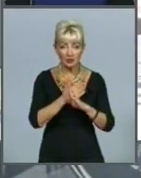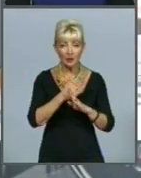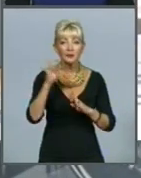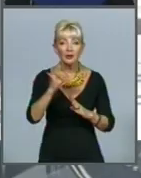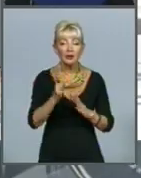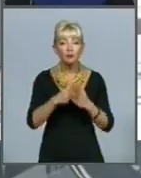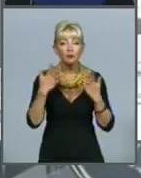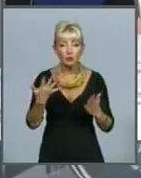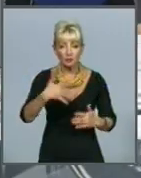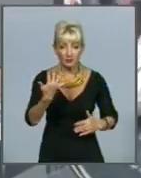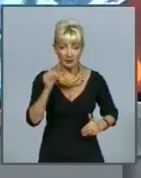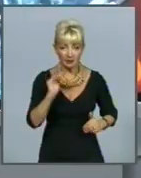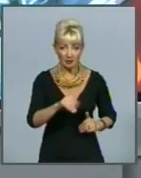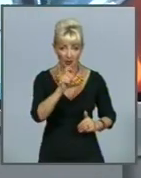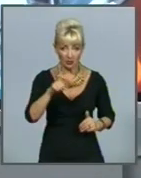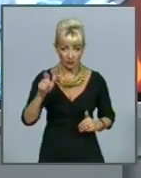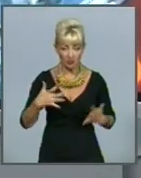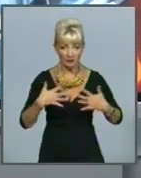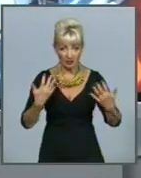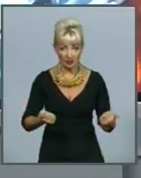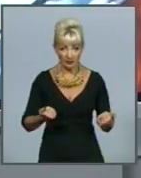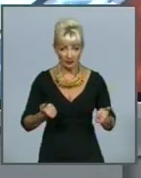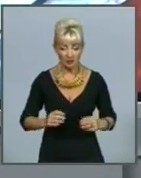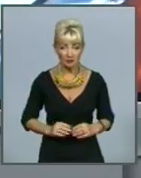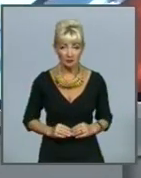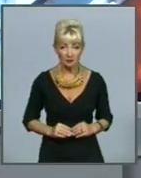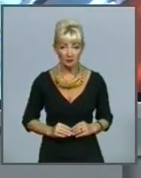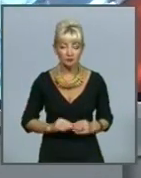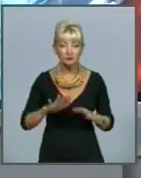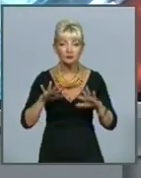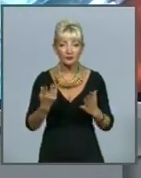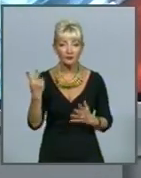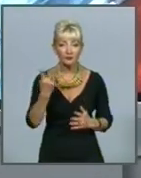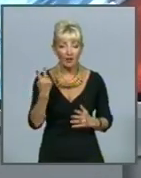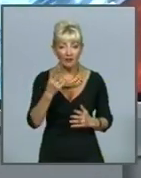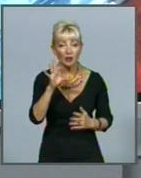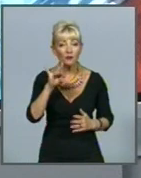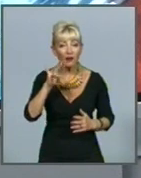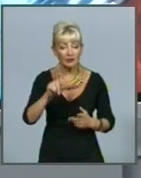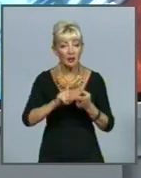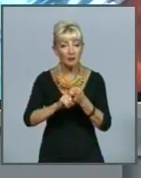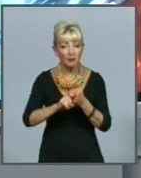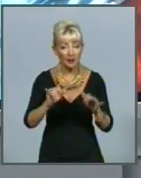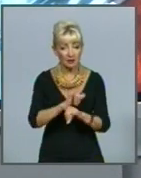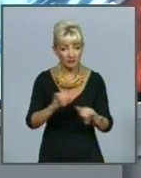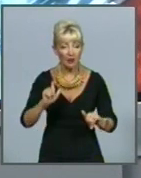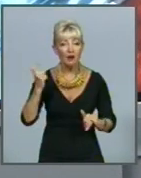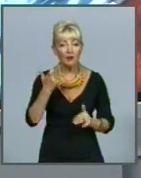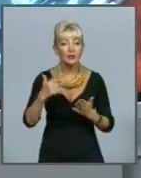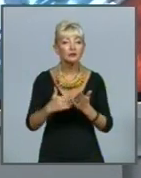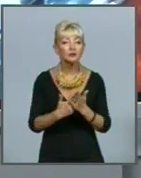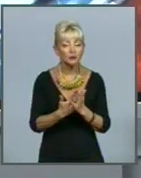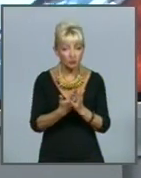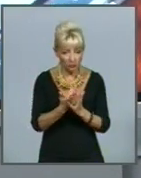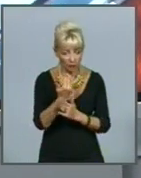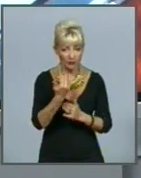тисяч пацієнтів одужали. У випадку другої хвилі пандемії у Харкові до ймовірного нового виклику готові. Наші